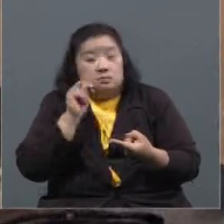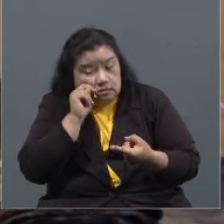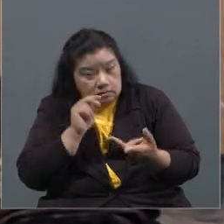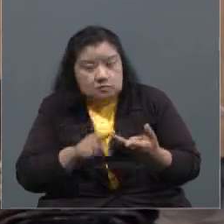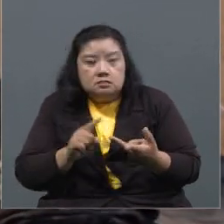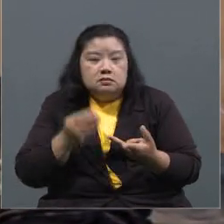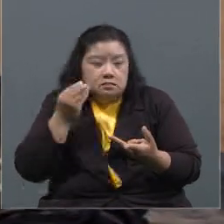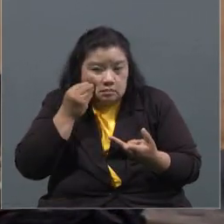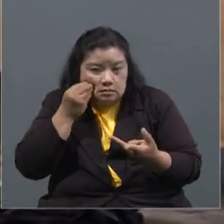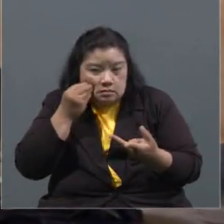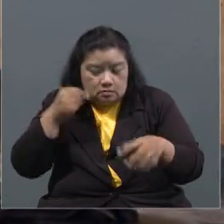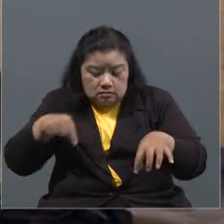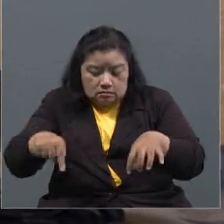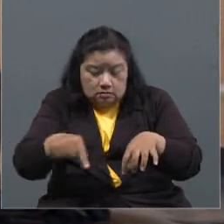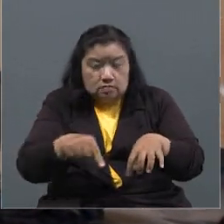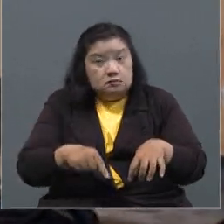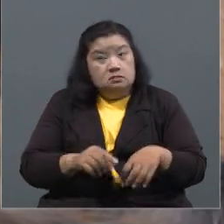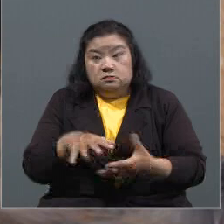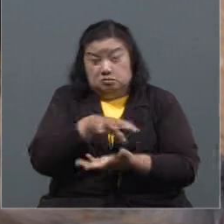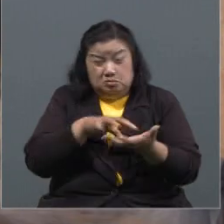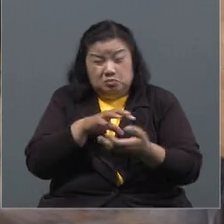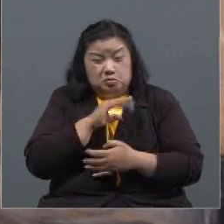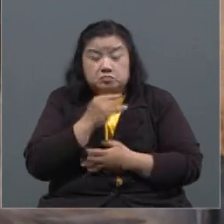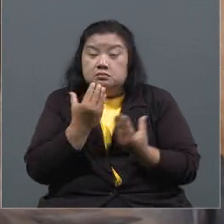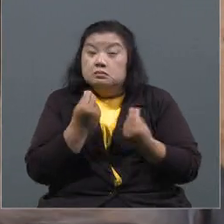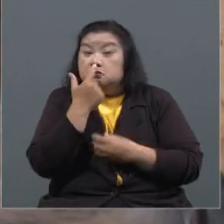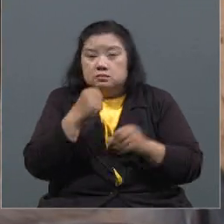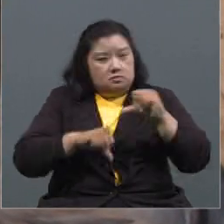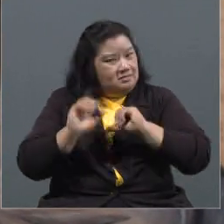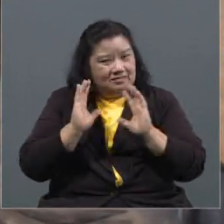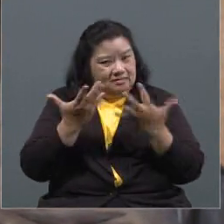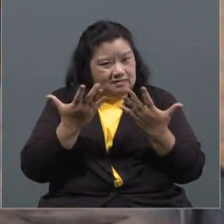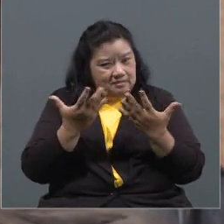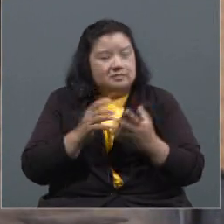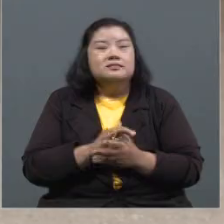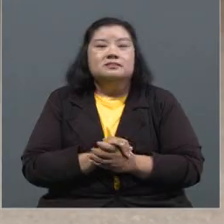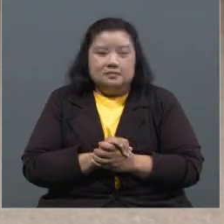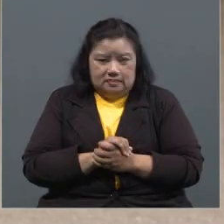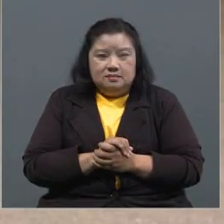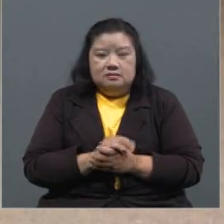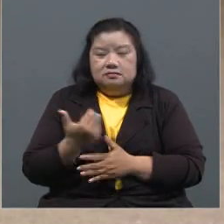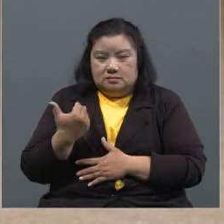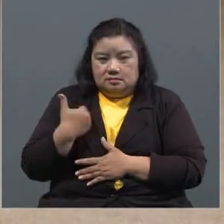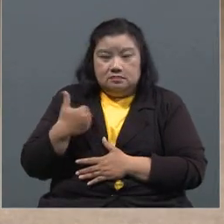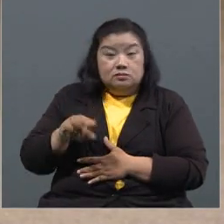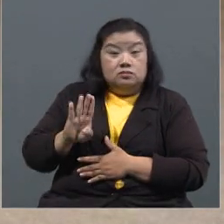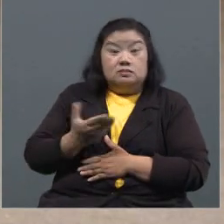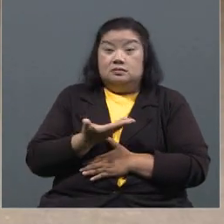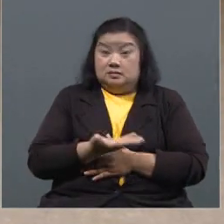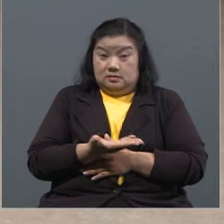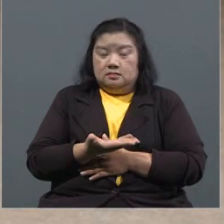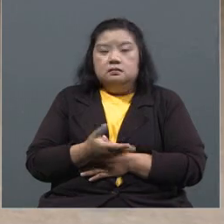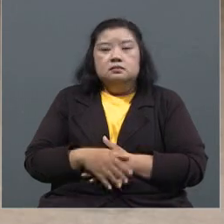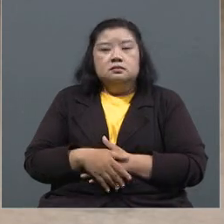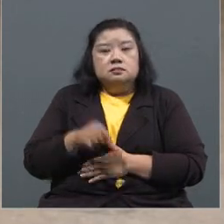มชนโดยรอบไม่พบการปนเปื้อนของแคดเมียมส่วนการส่งคืนพื้นที่บริษัทล้อโลหะไทยเมทัลจำกัดของเข